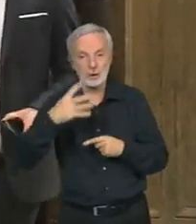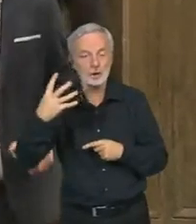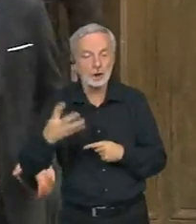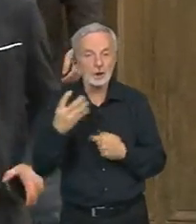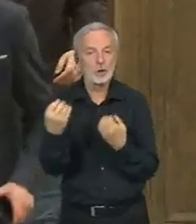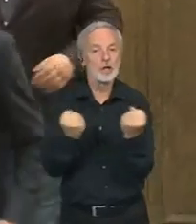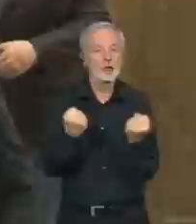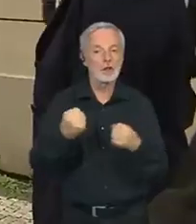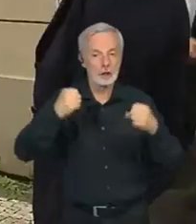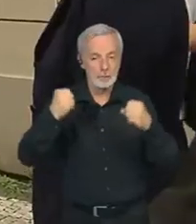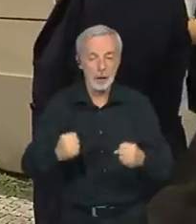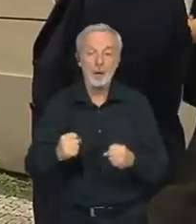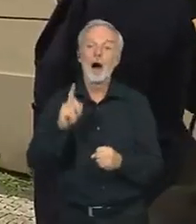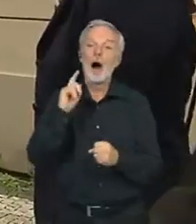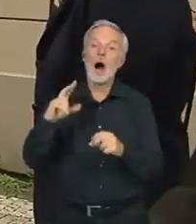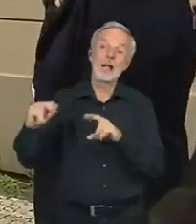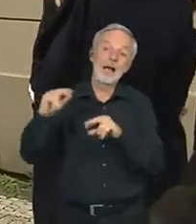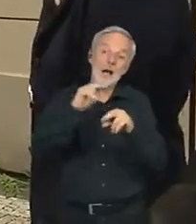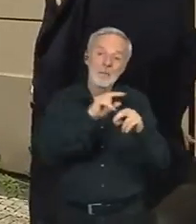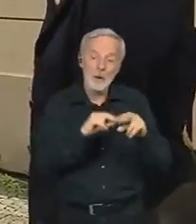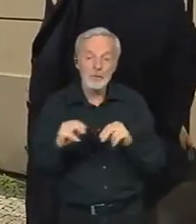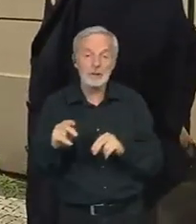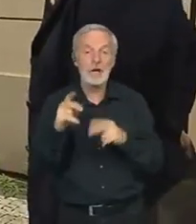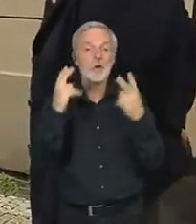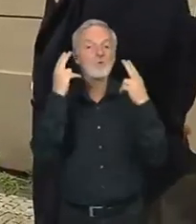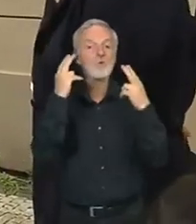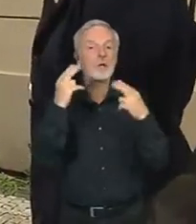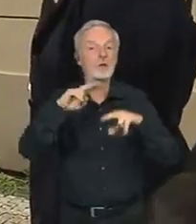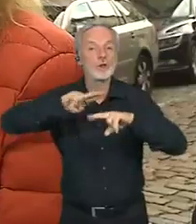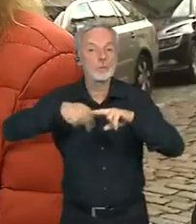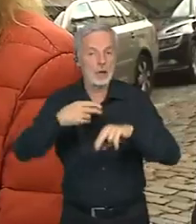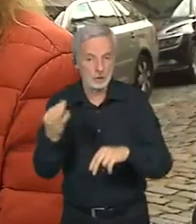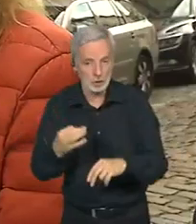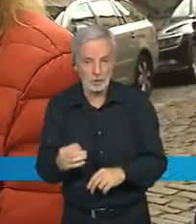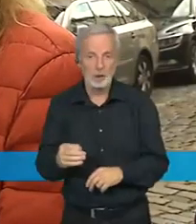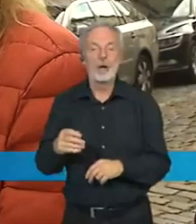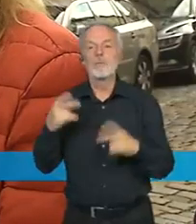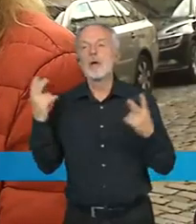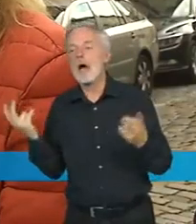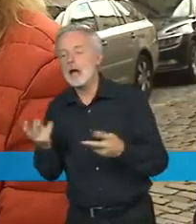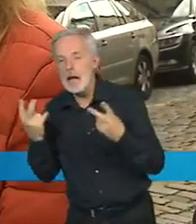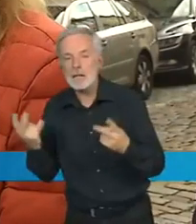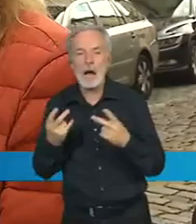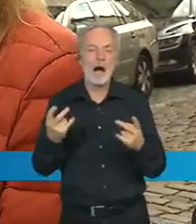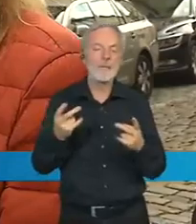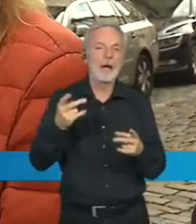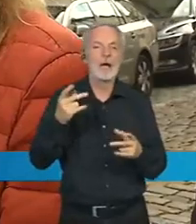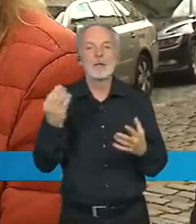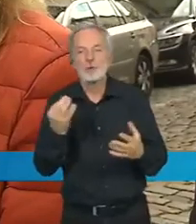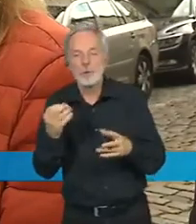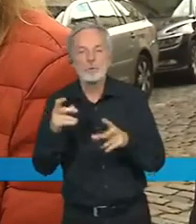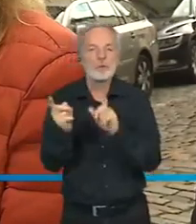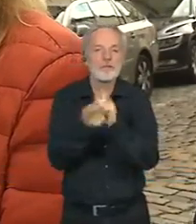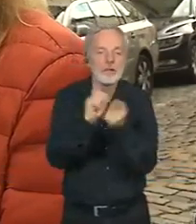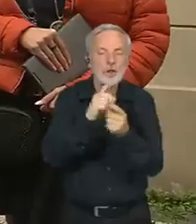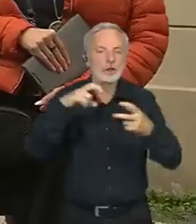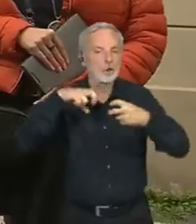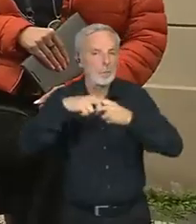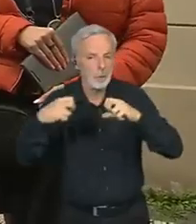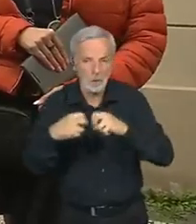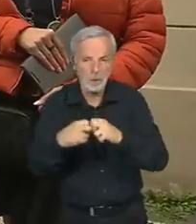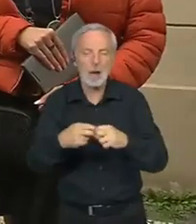se ale oblasti, na které by se zastupitelé chtěli zaměřit. Hledáme schodu, aby prostě se posunuly ty palčivé témata, které tady jsou, a to